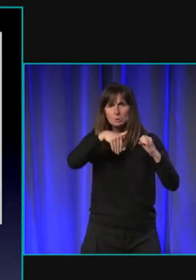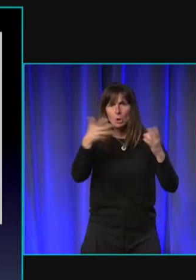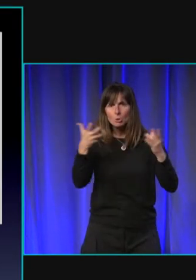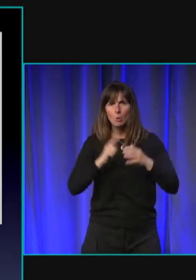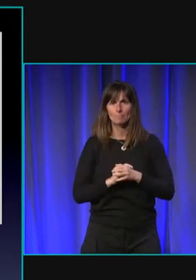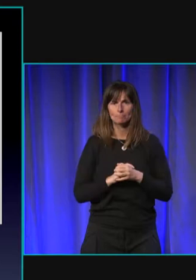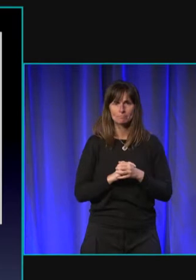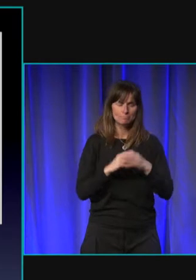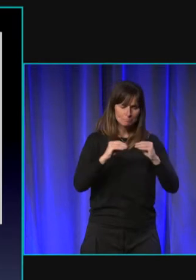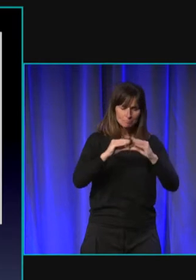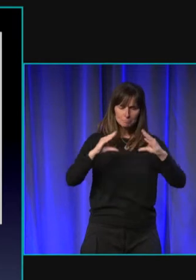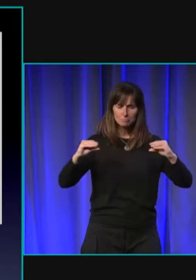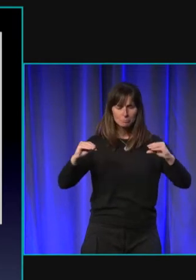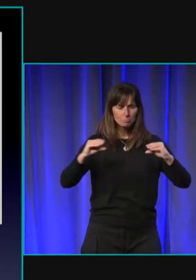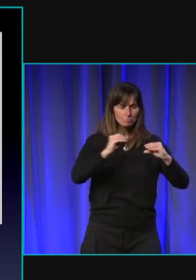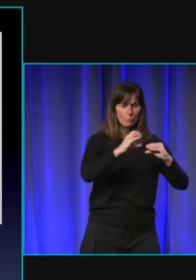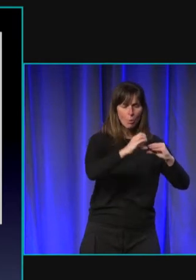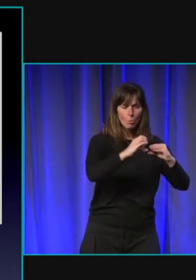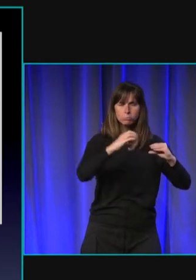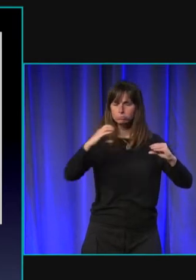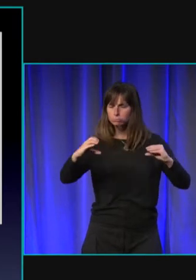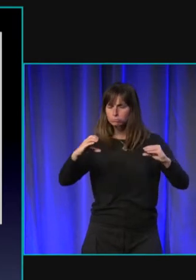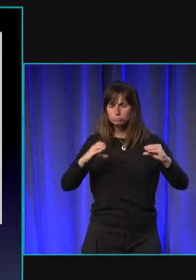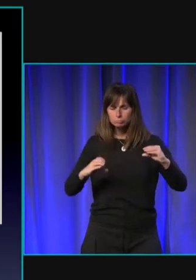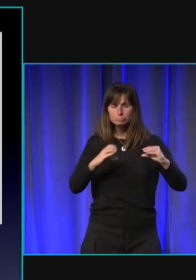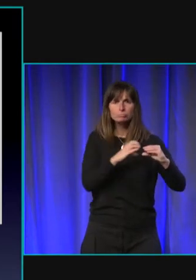des groupes formés qu'on appelle